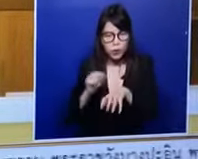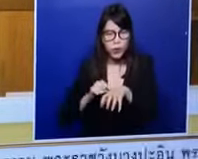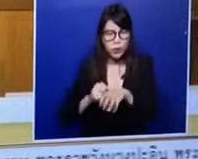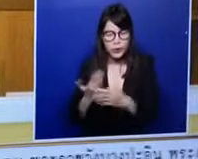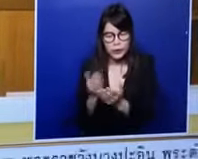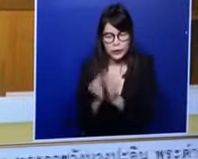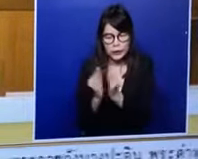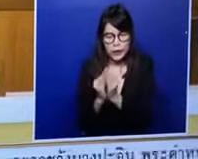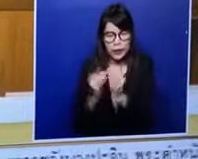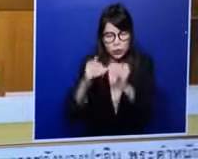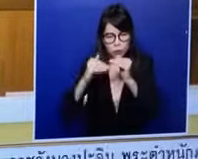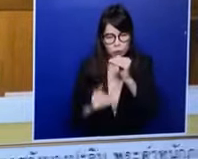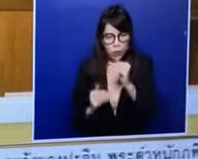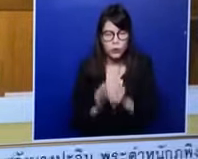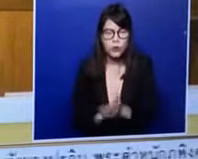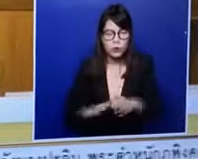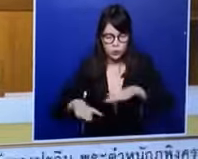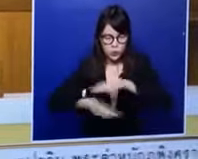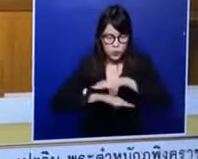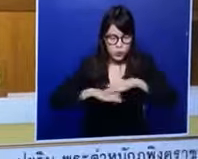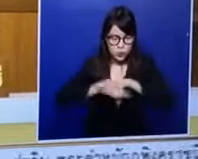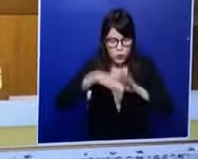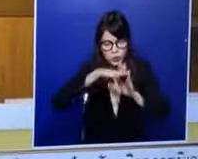ายละเอียดในข้อมูลในการ